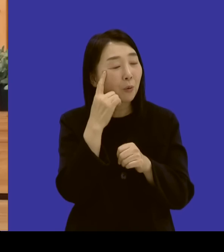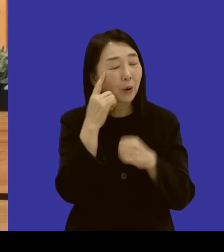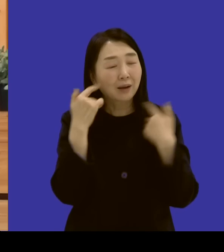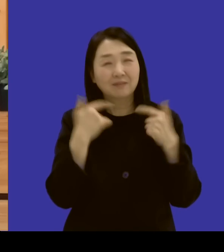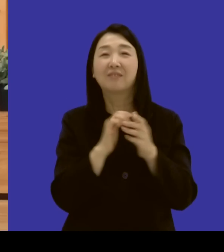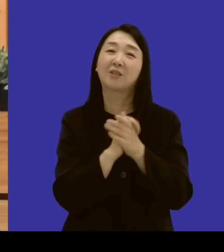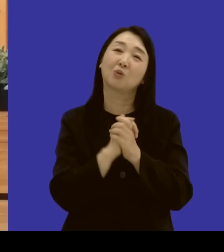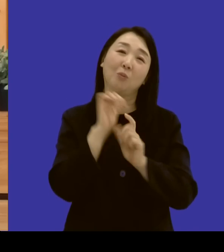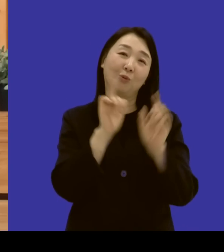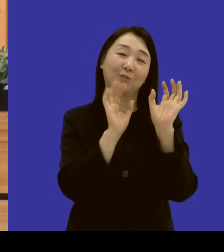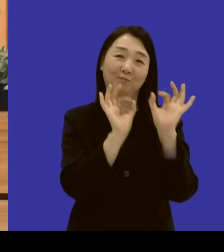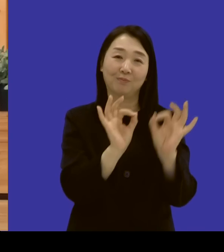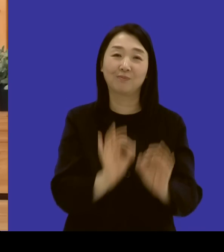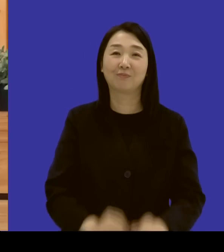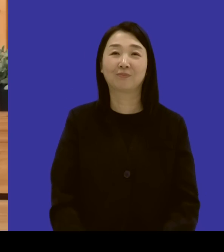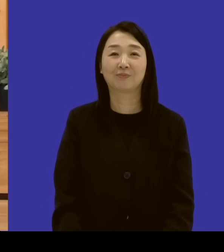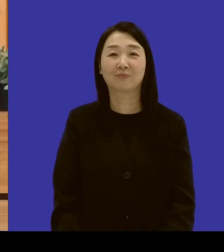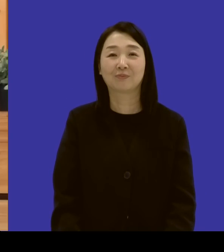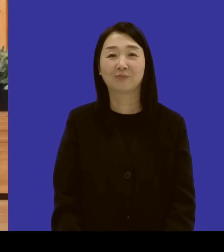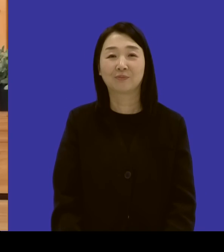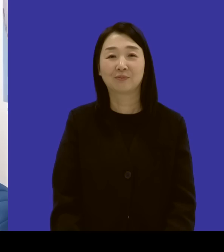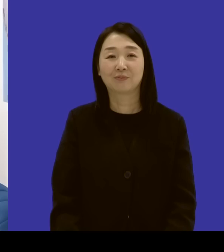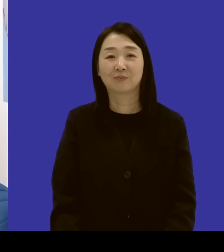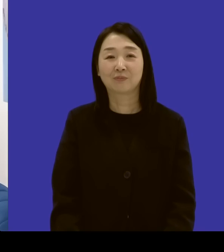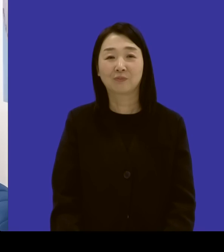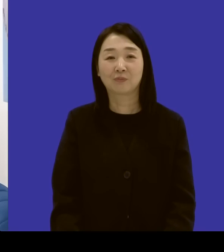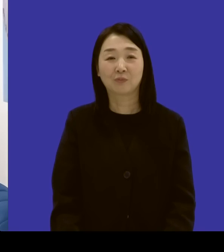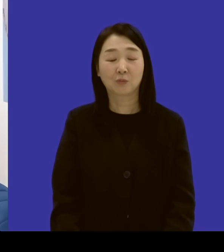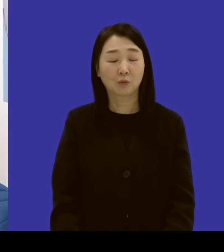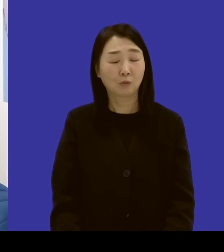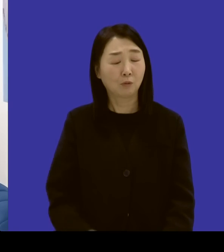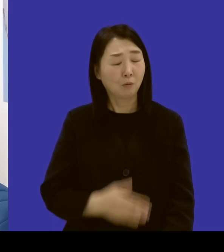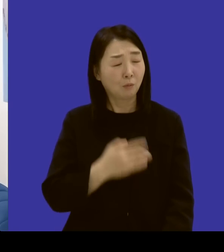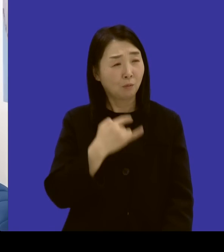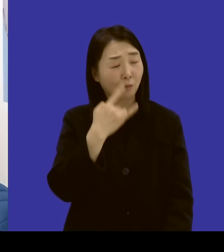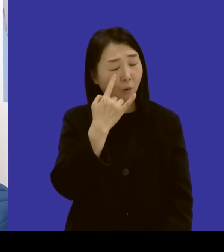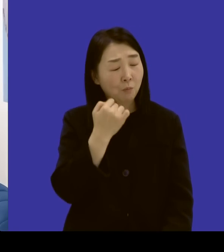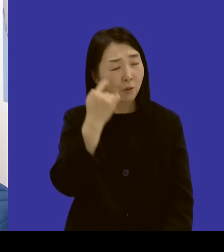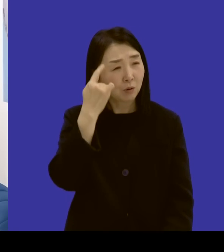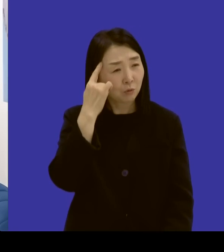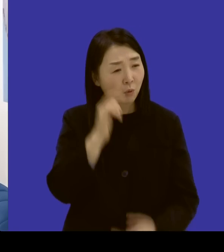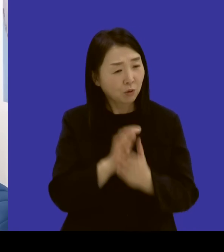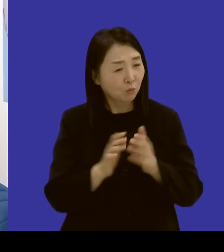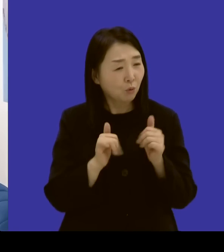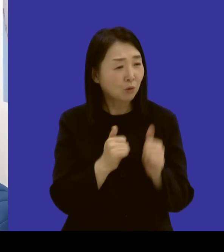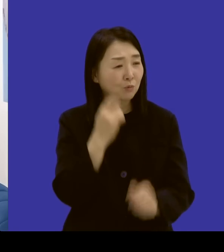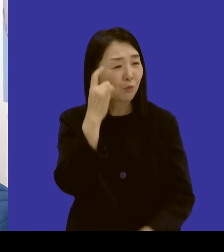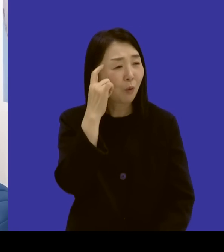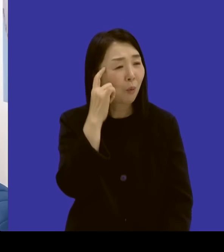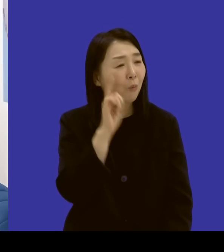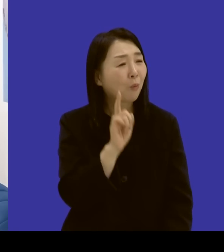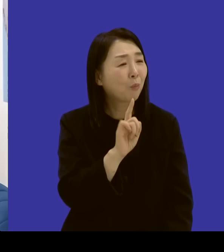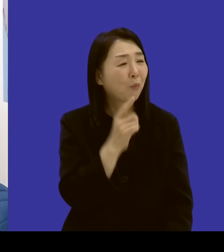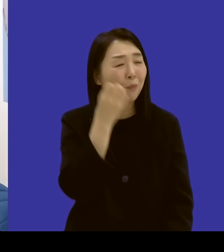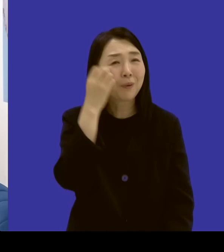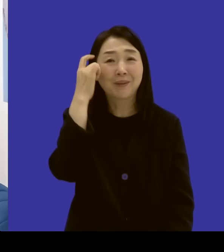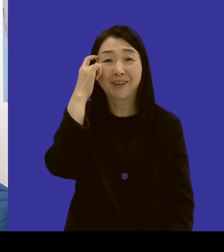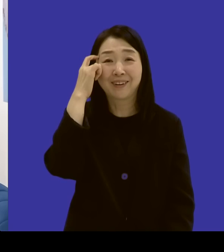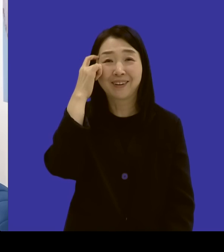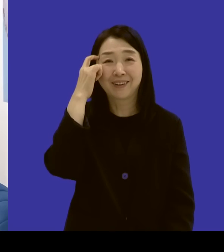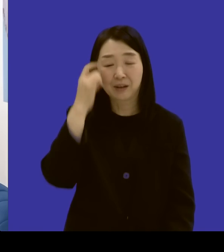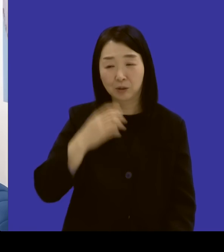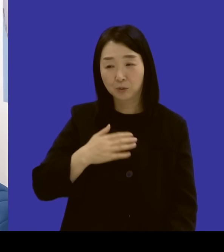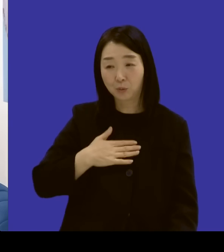하셨어요. 근데 왜 우리 엄마는 저렇게 기도를 열심히 해야 되지? 도대체 뭐지? 저는 그러고 이제 저희